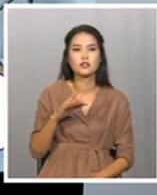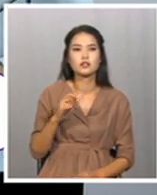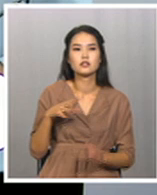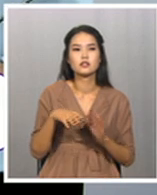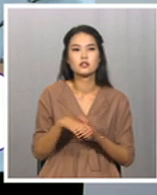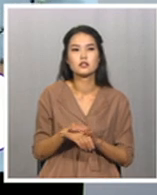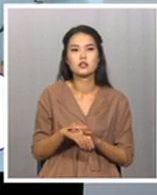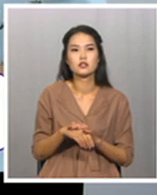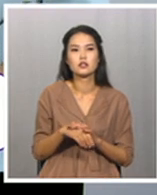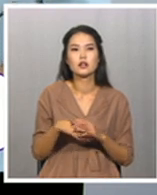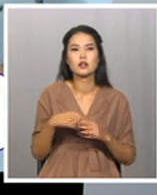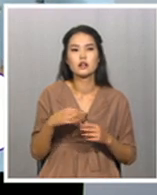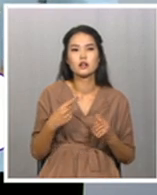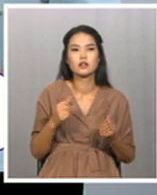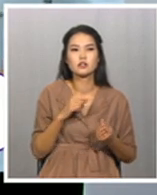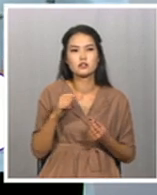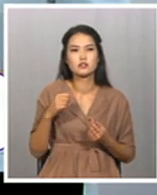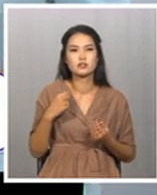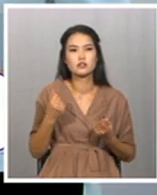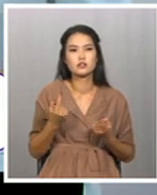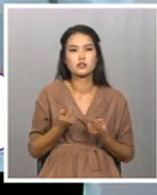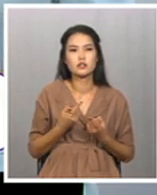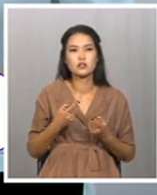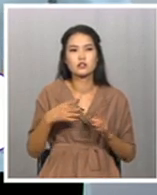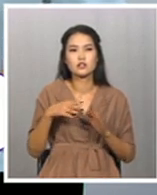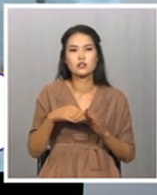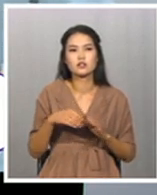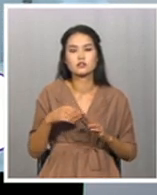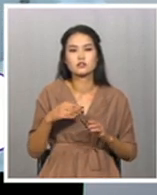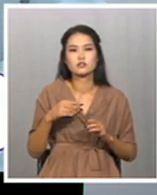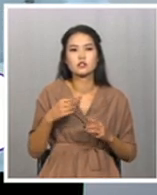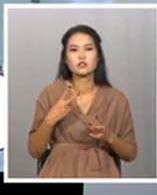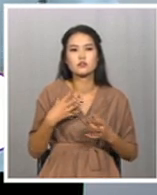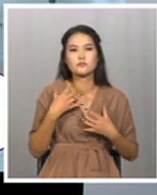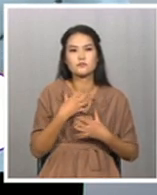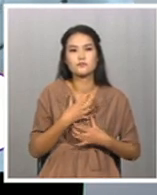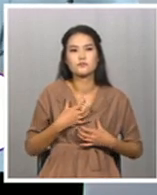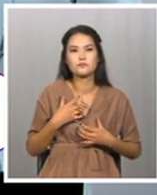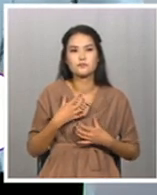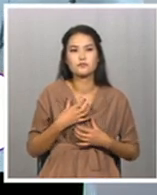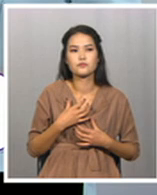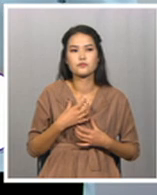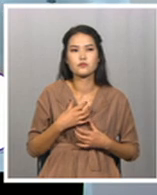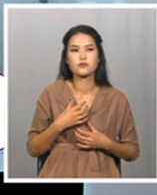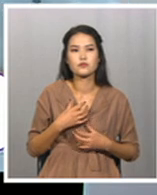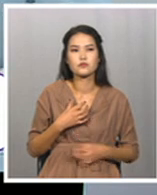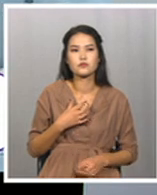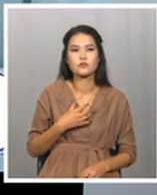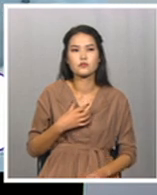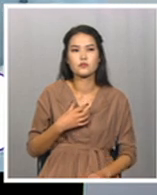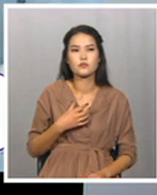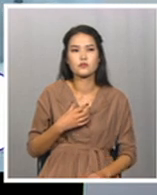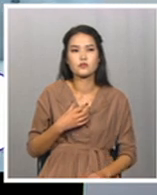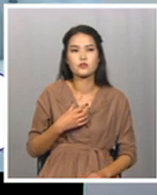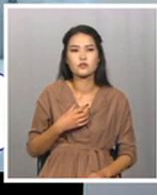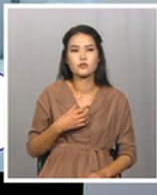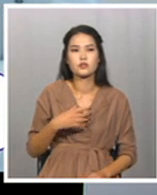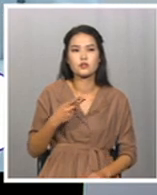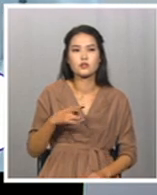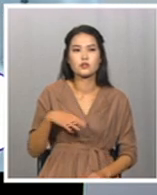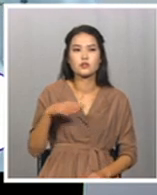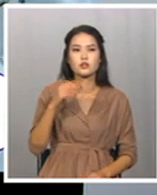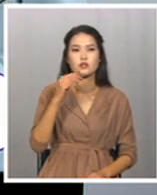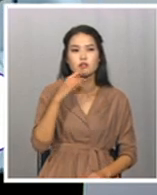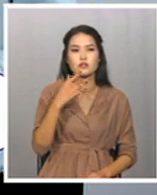Нитраттар жалпы кеңінен қолданылады. Олардың қолданылуының негізгі бір маңызды саласы ол тыңайтқыш